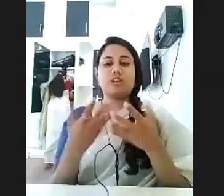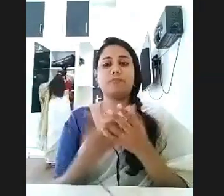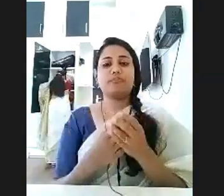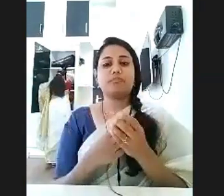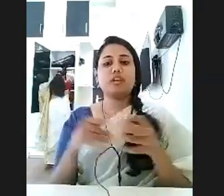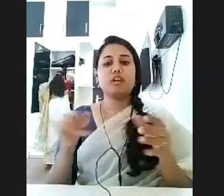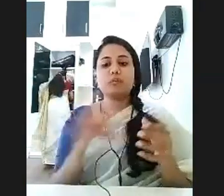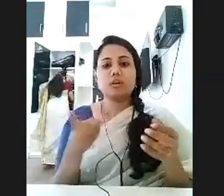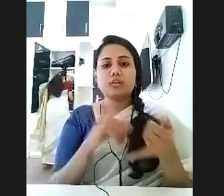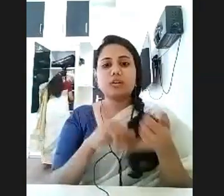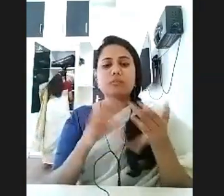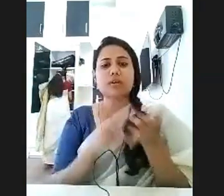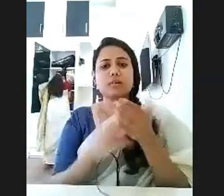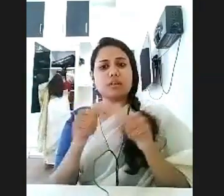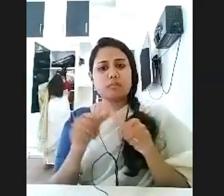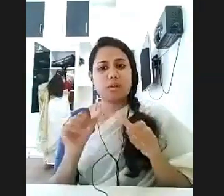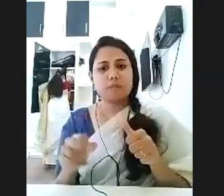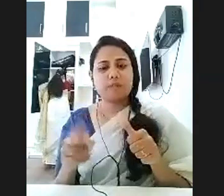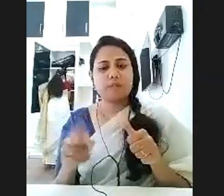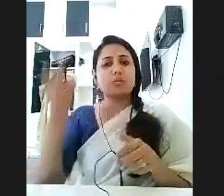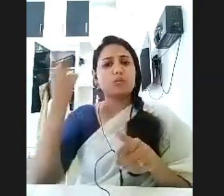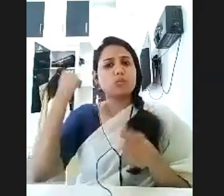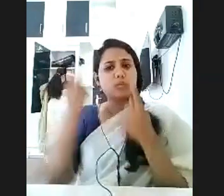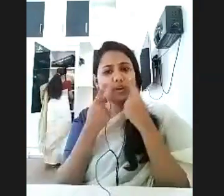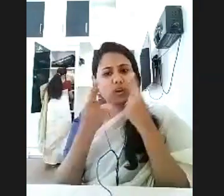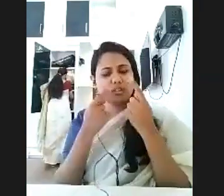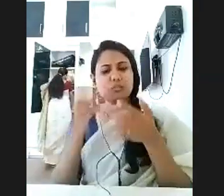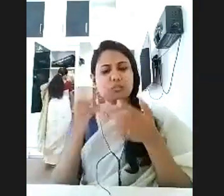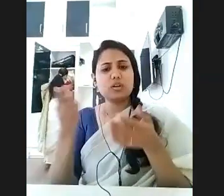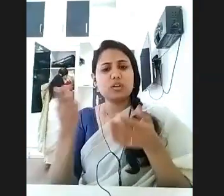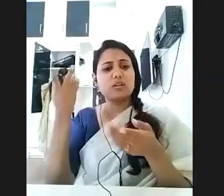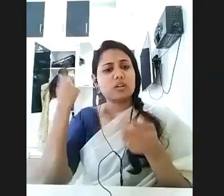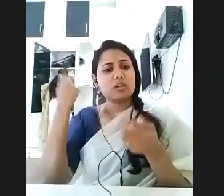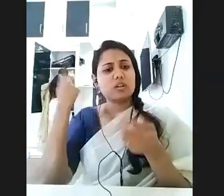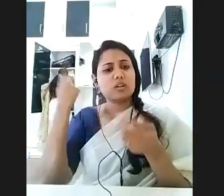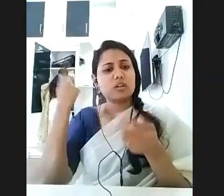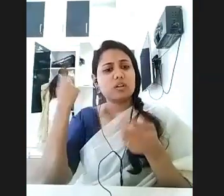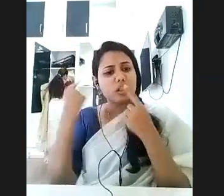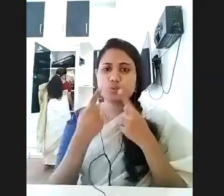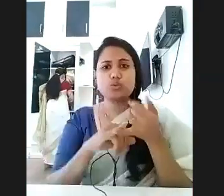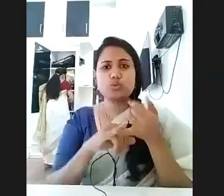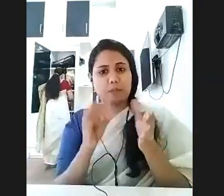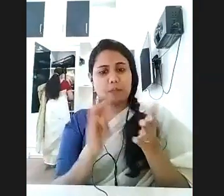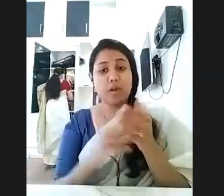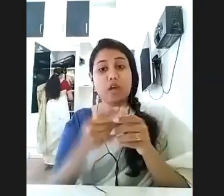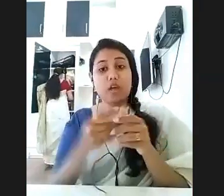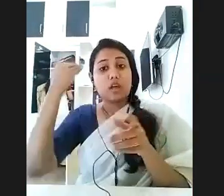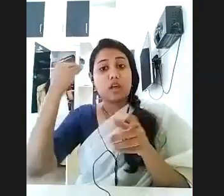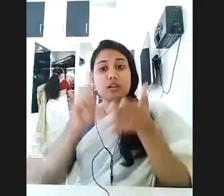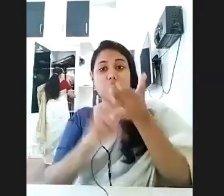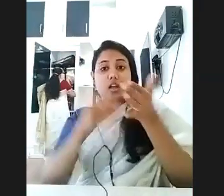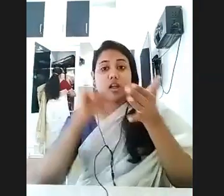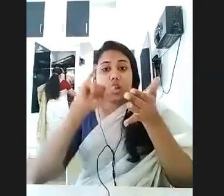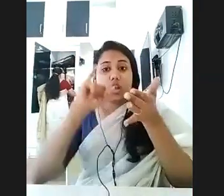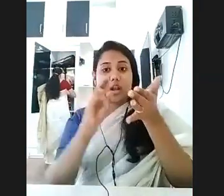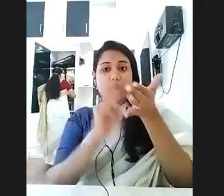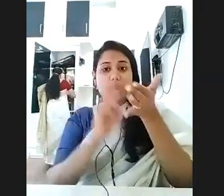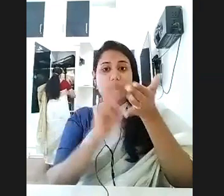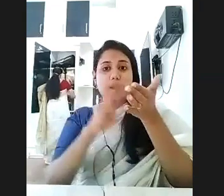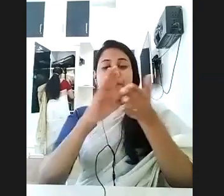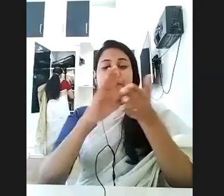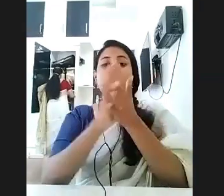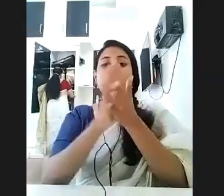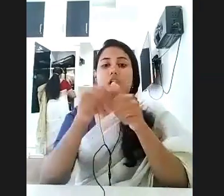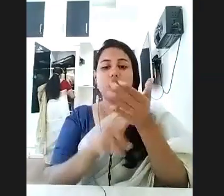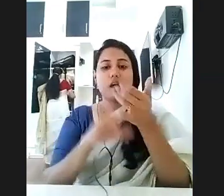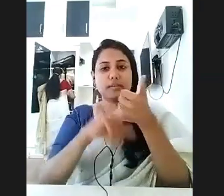അപ്പൊ ടെസ്റ്റിന് ഡോക്ടർ അത് പറഞ്ഞു SMA തന്നെയാണെന്ന്. നേരത്തെ നമ്മള് മറ്റേ നിംഹാൻസിൽ മസിൽ ബയോപ്സി ചെയ്തതാണ് വളരെ മുമ്പ്. ഇപ്പൊ ഇത് അടുത്താണ്.